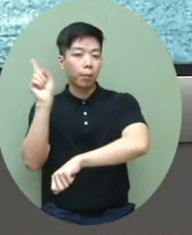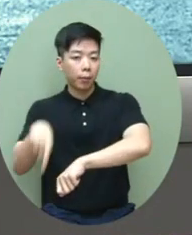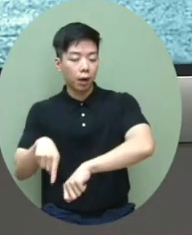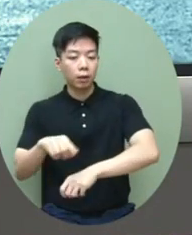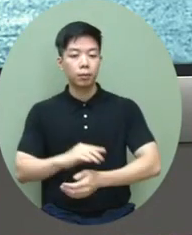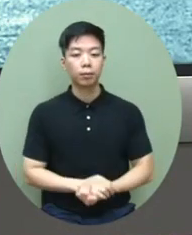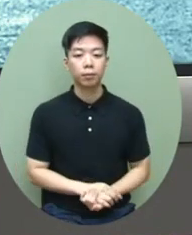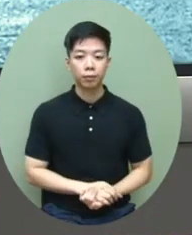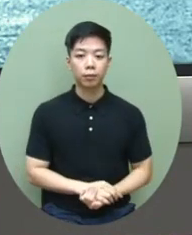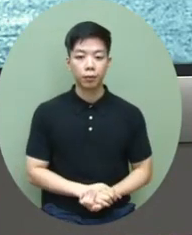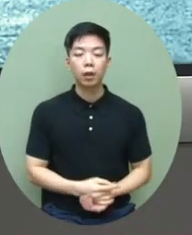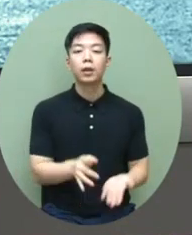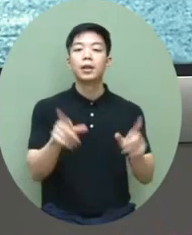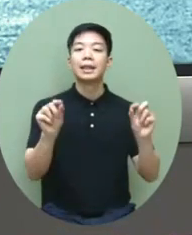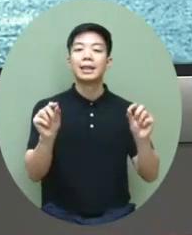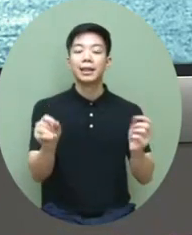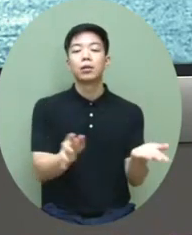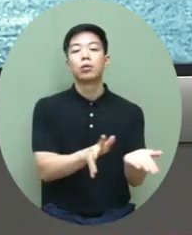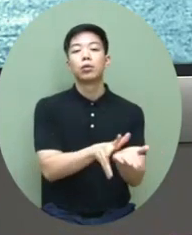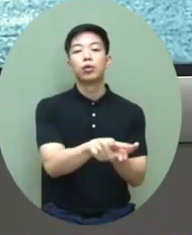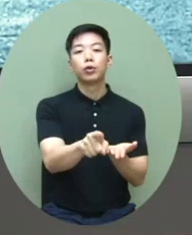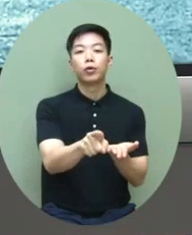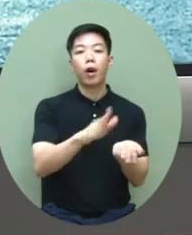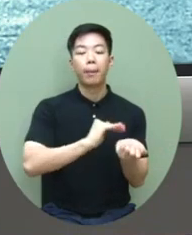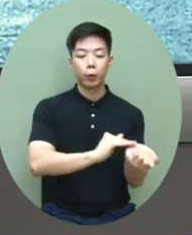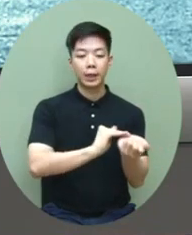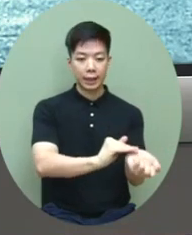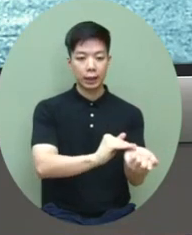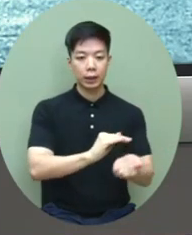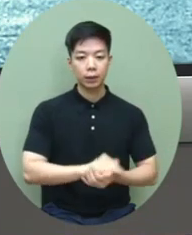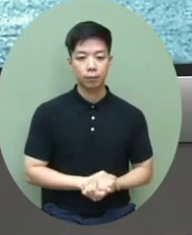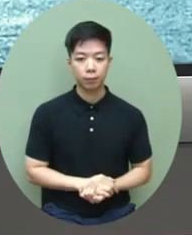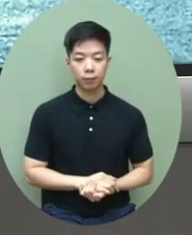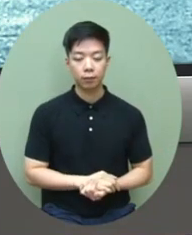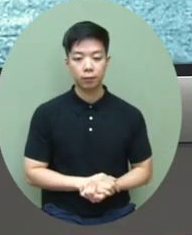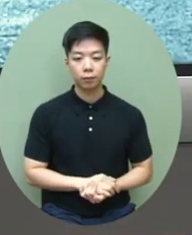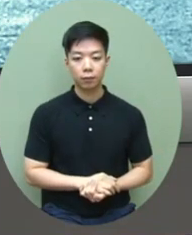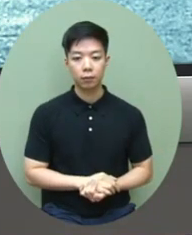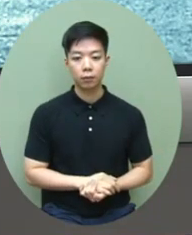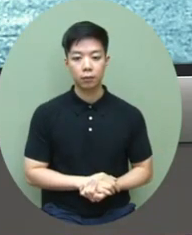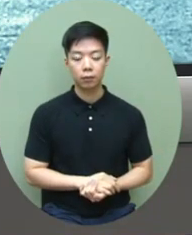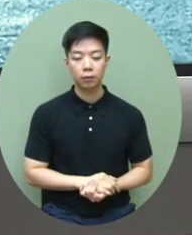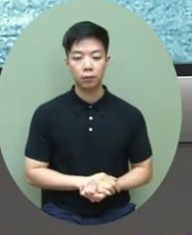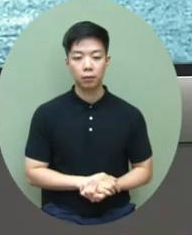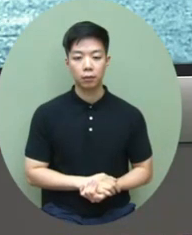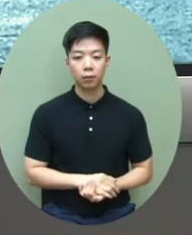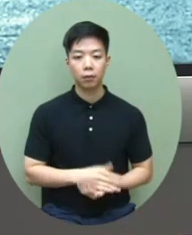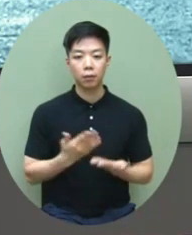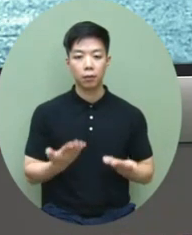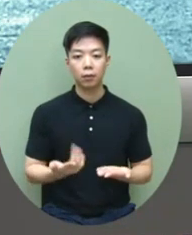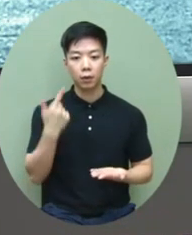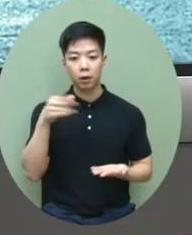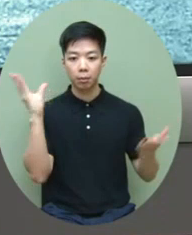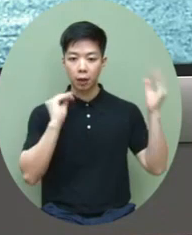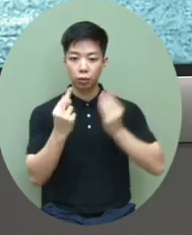要就係我哋嘅專科門診嘅嚇，即係話我哋嘅專科門診就，但係咧而家我哋都就新聞稿都有提過啦，喺